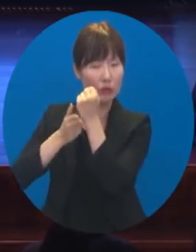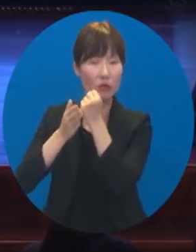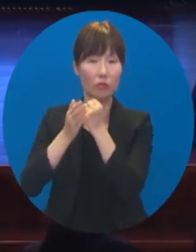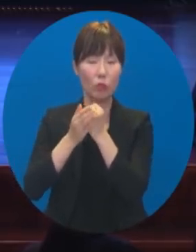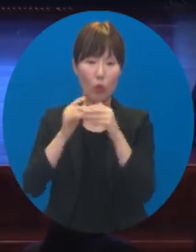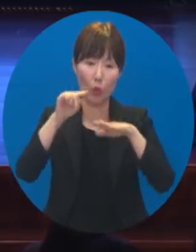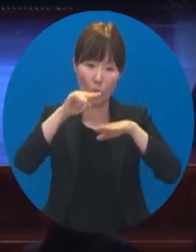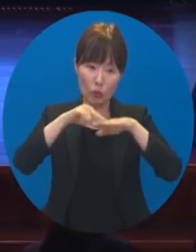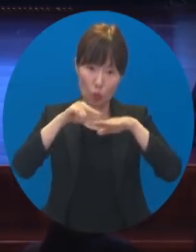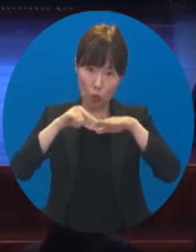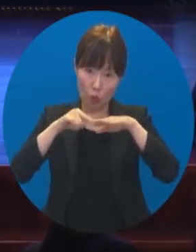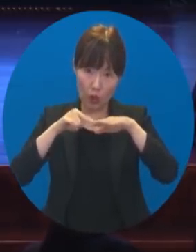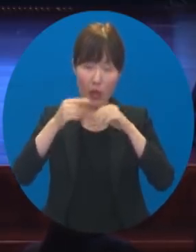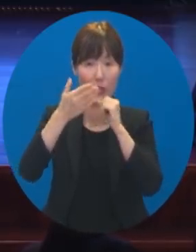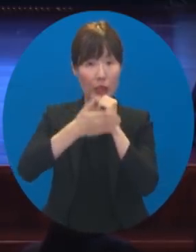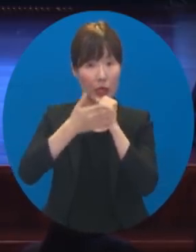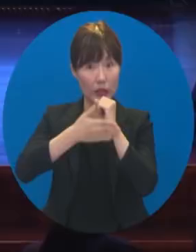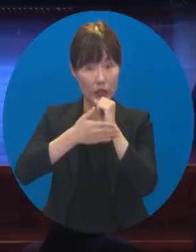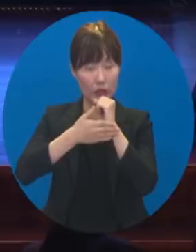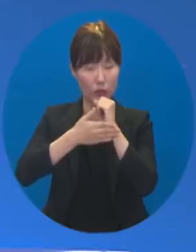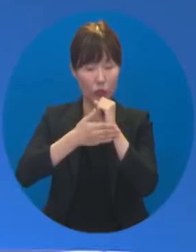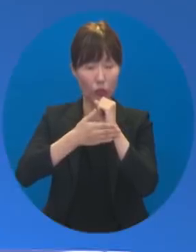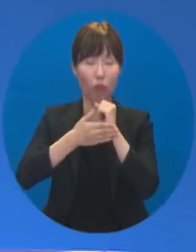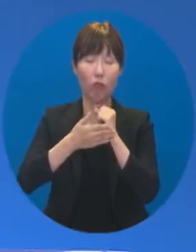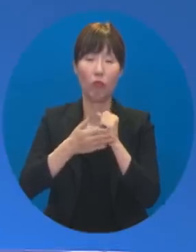나중에 알고 보니까 그게 이제